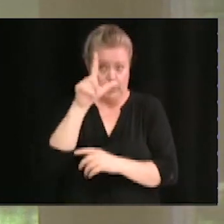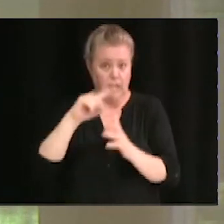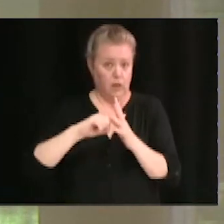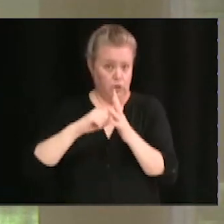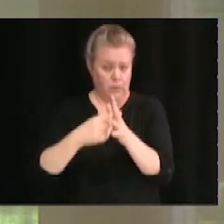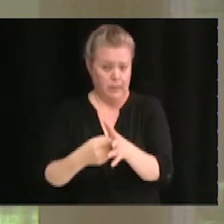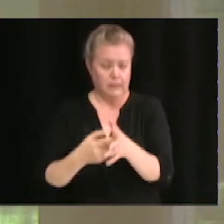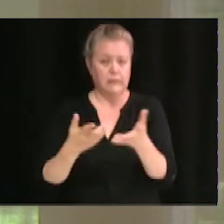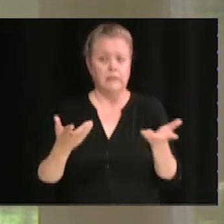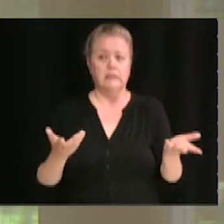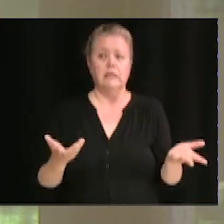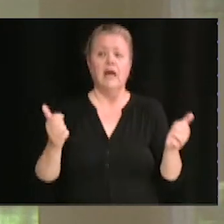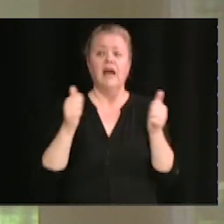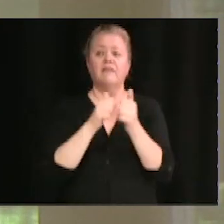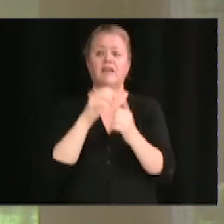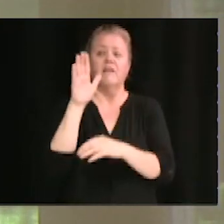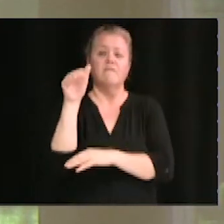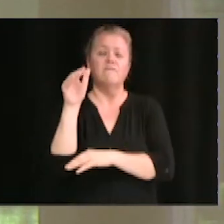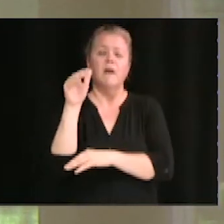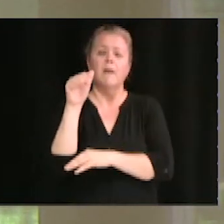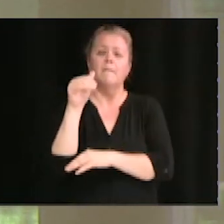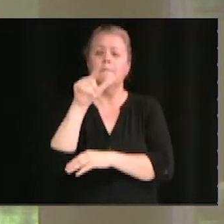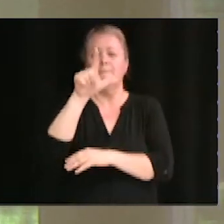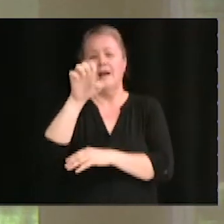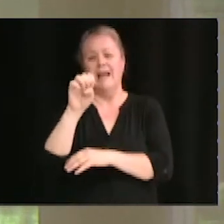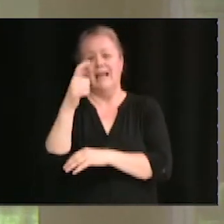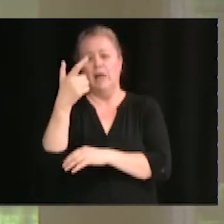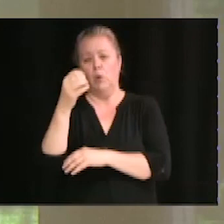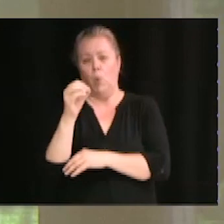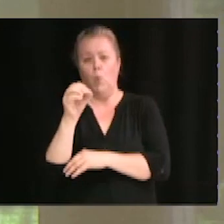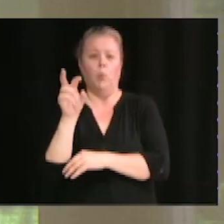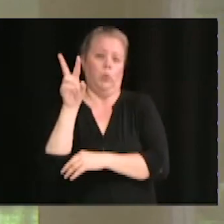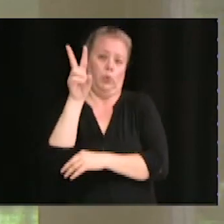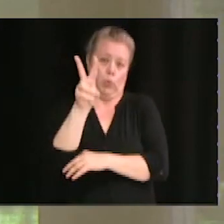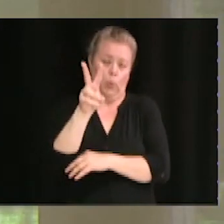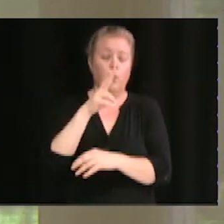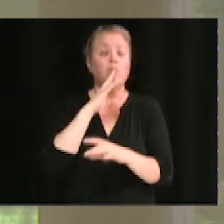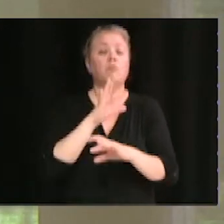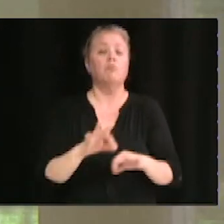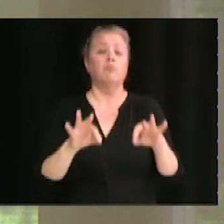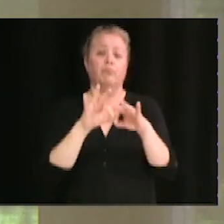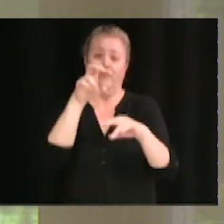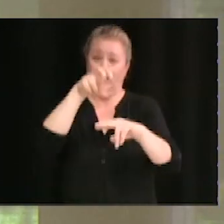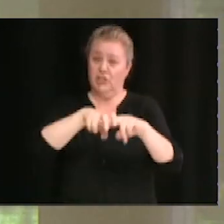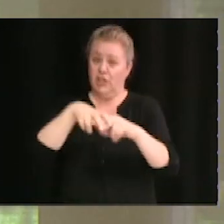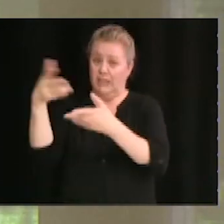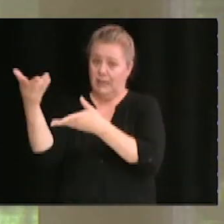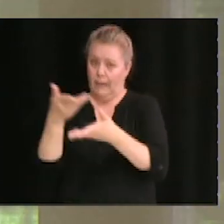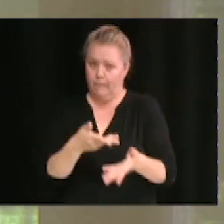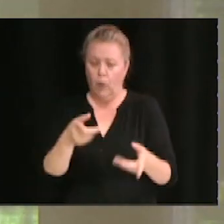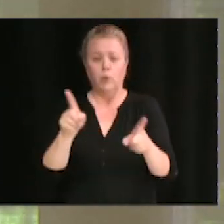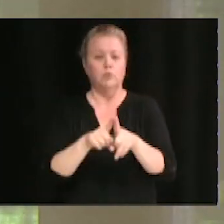vu ça quelque part. Avec le film Lego 2, vous apportez votre chaise et votre couverture.